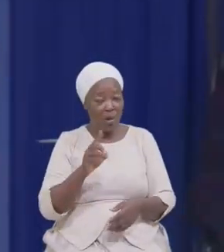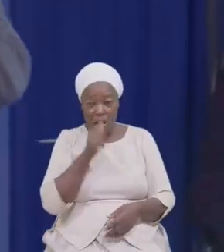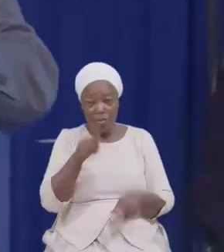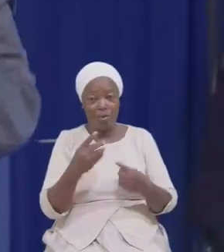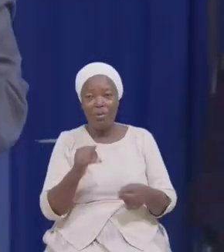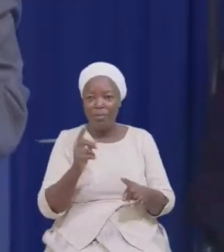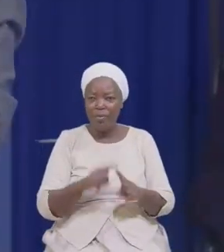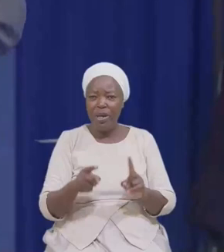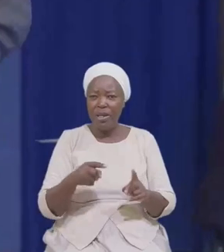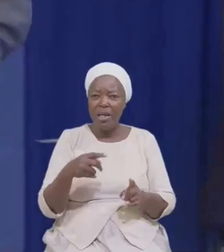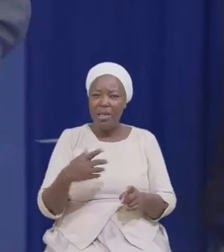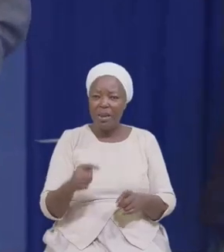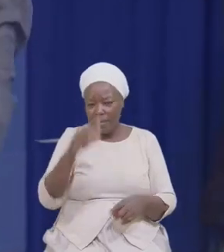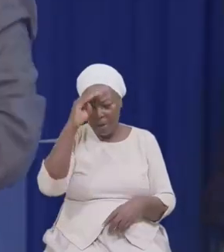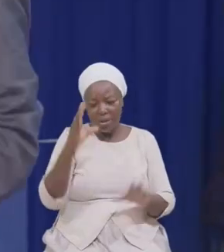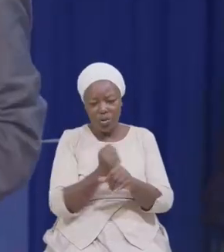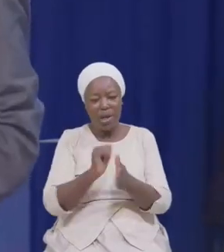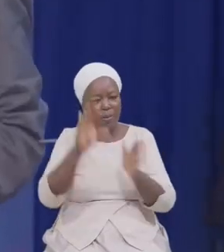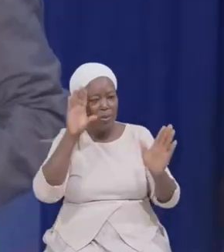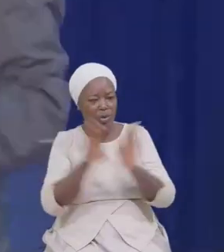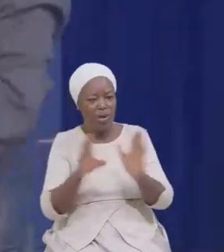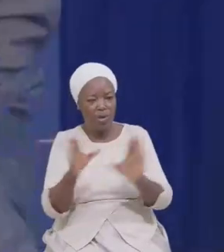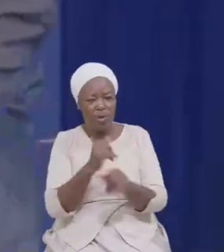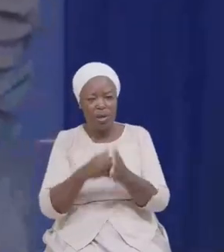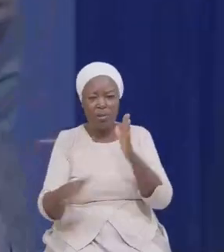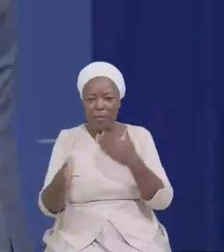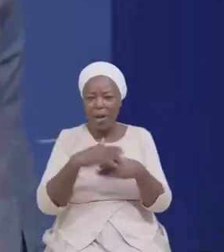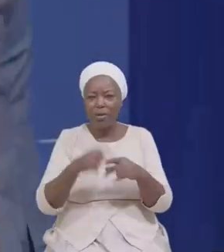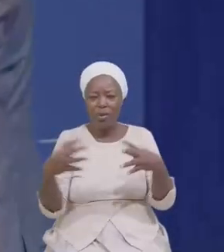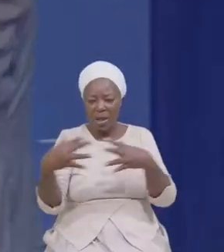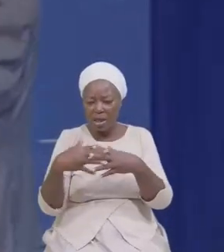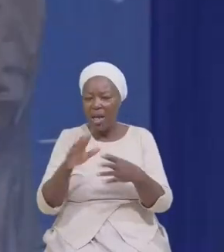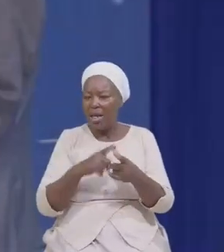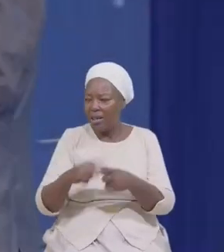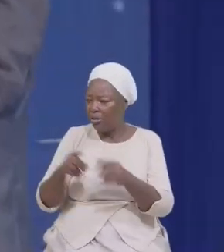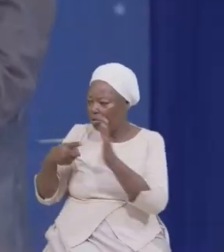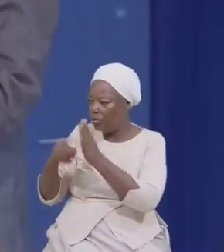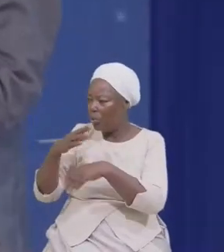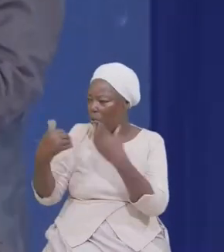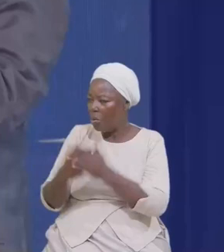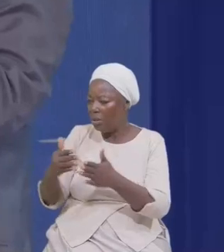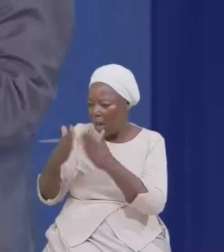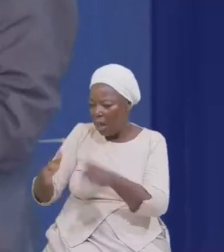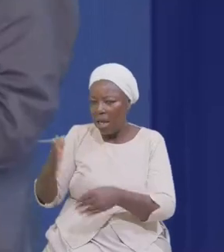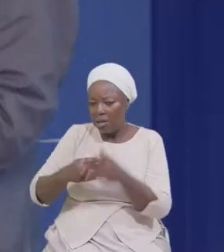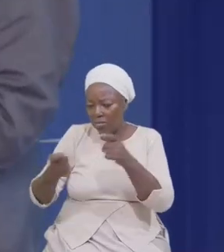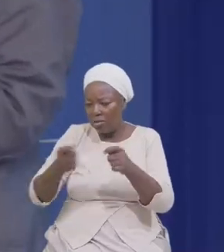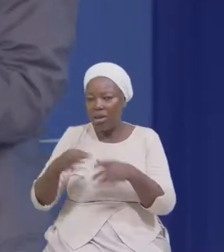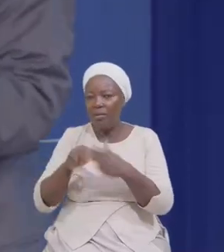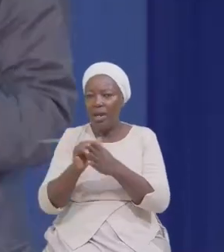Et l'homme a pris photo et a ramené ça en Angleterre. Il a montré à son board, à